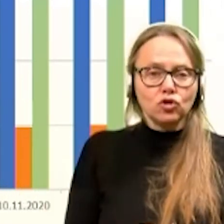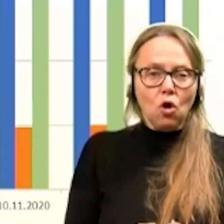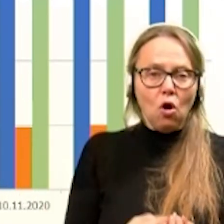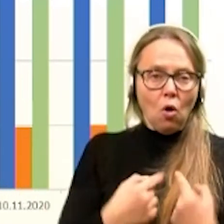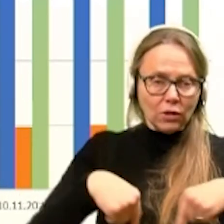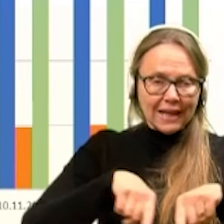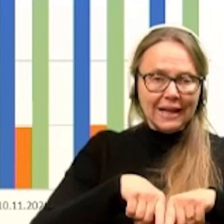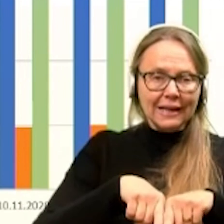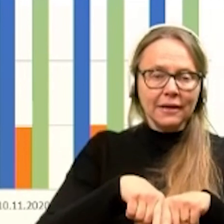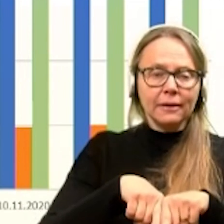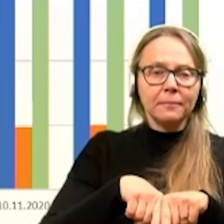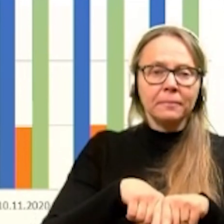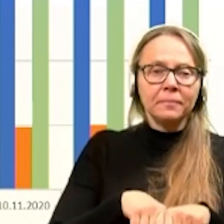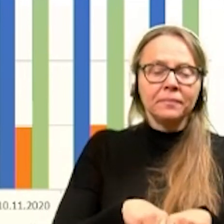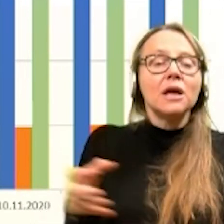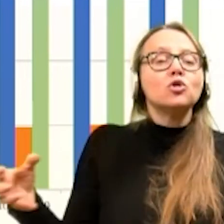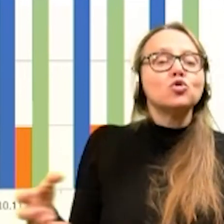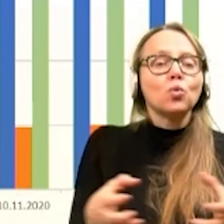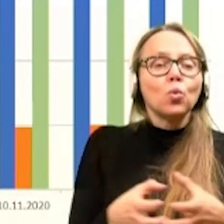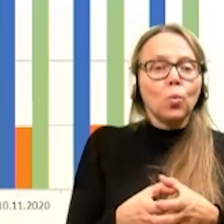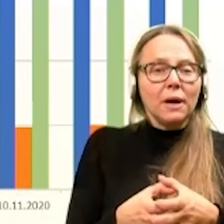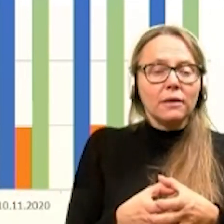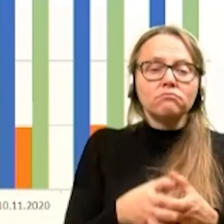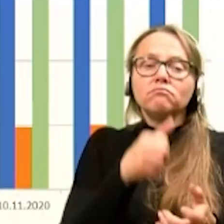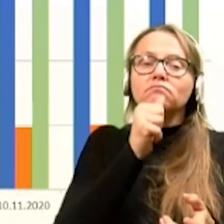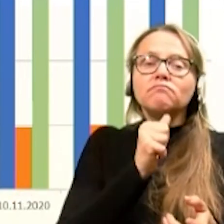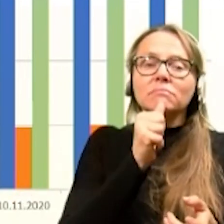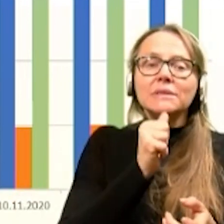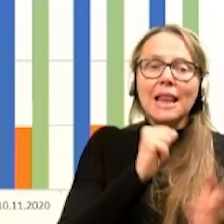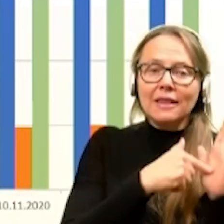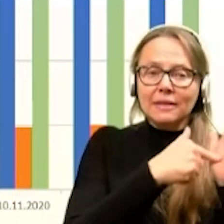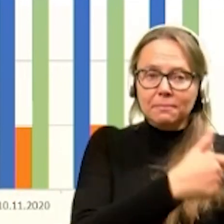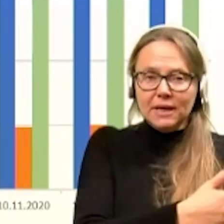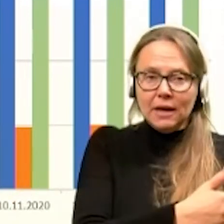Torej, skupaj je zeleni prikaz.